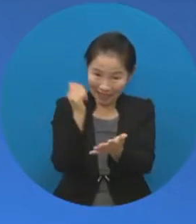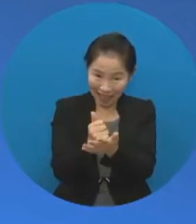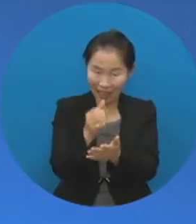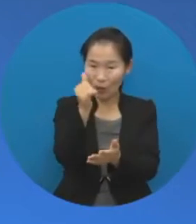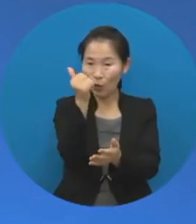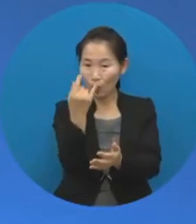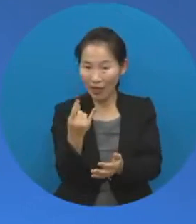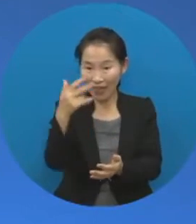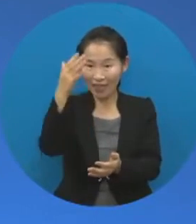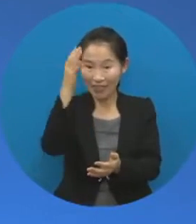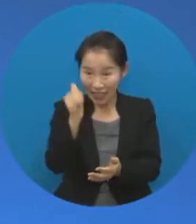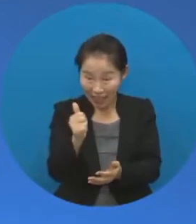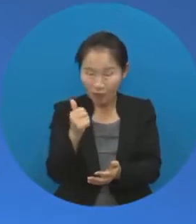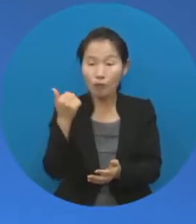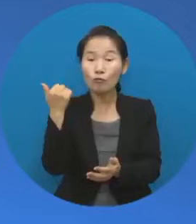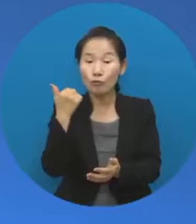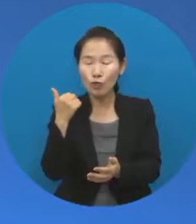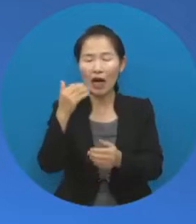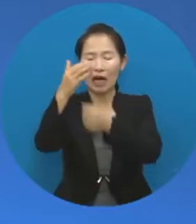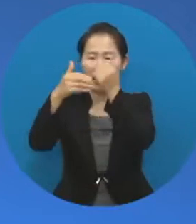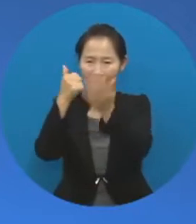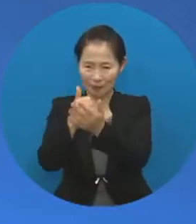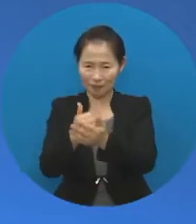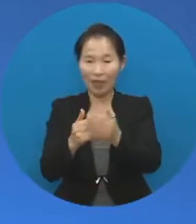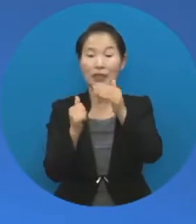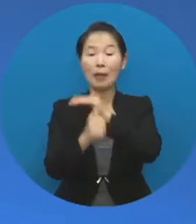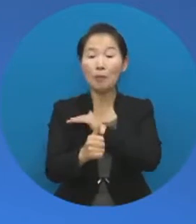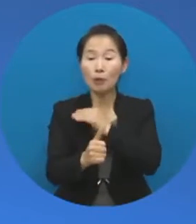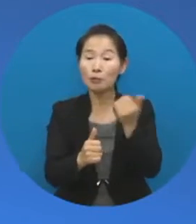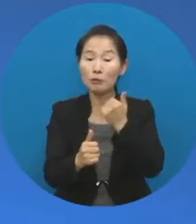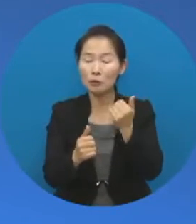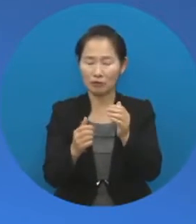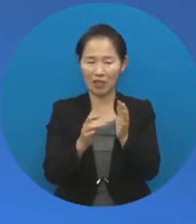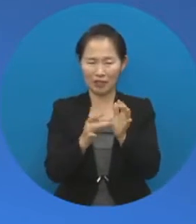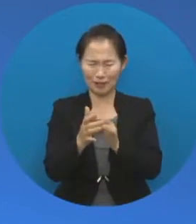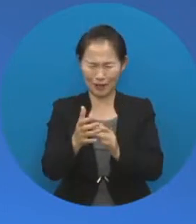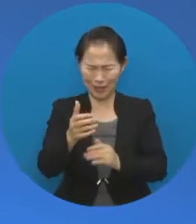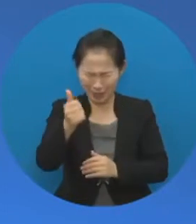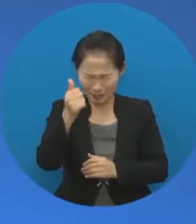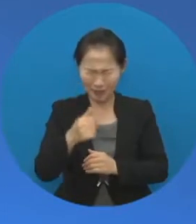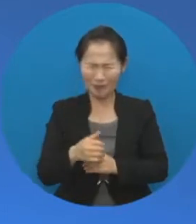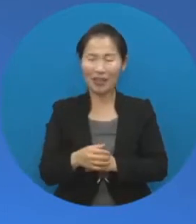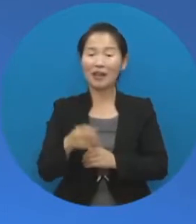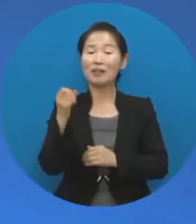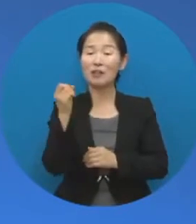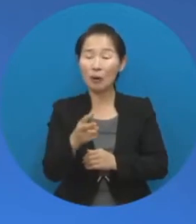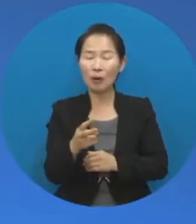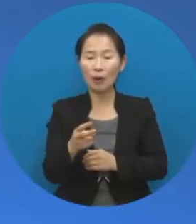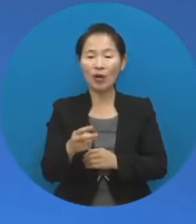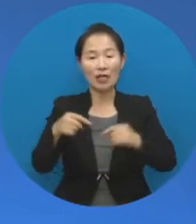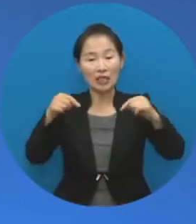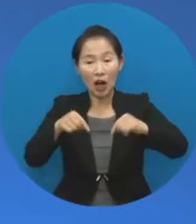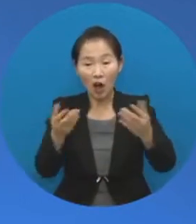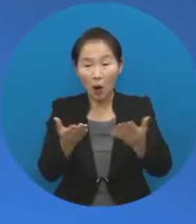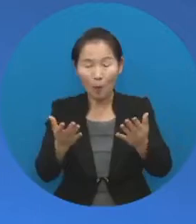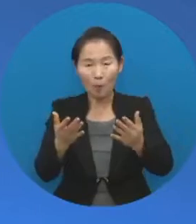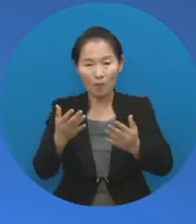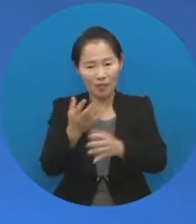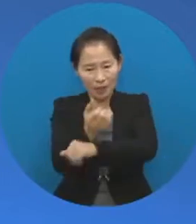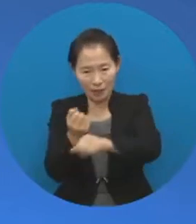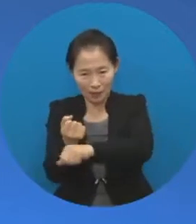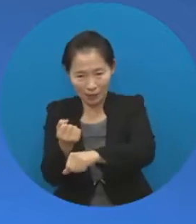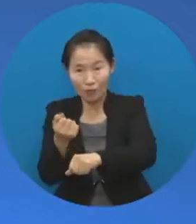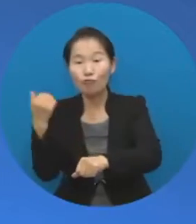이 회사의 대표님은 예수님이십니다. 이 회사의 성령님은 영업 이사님이십니다라고 제가